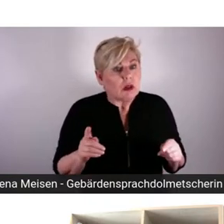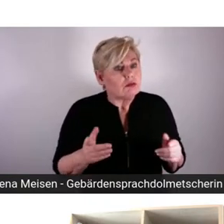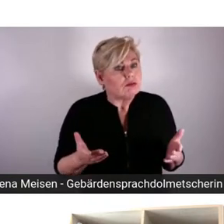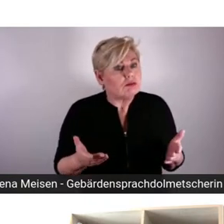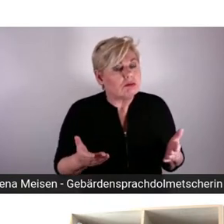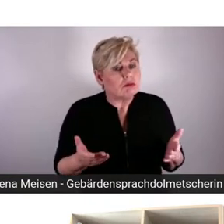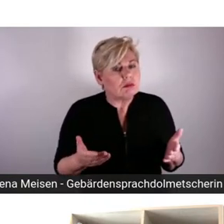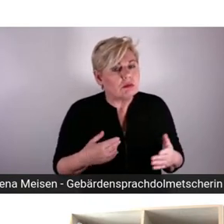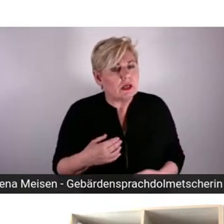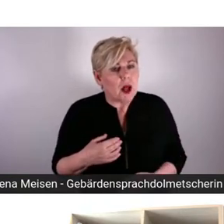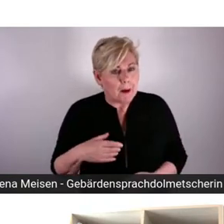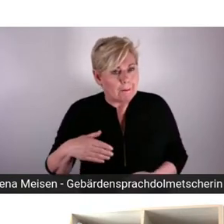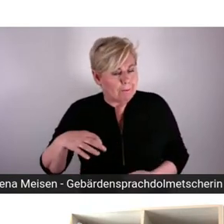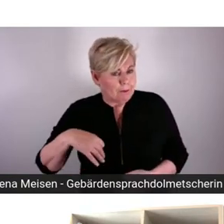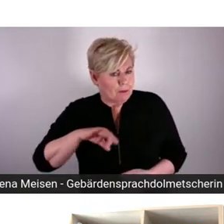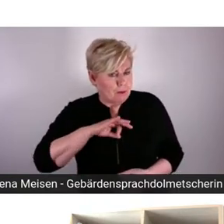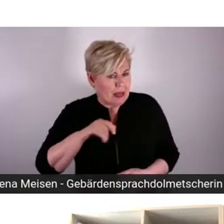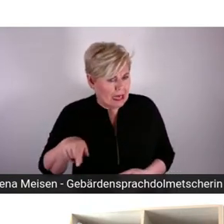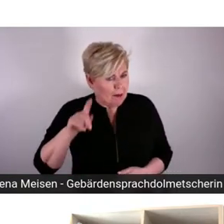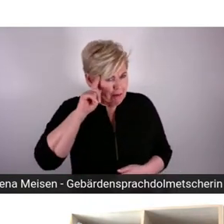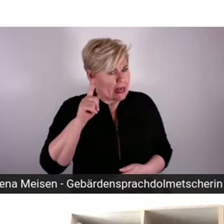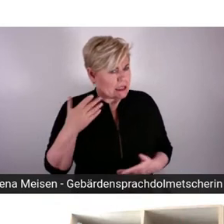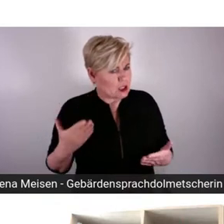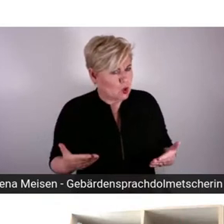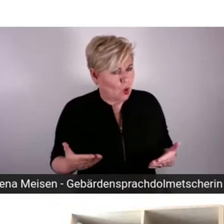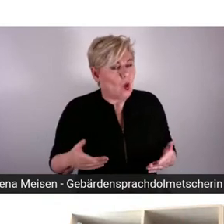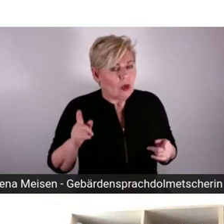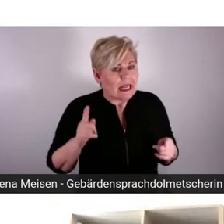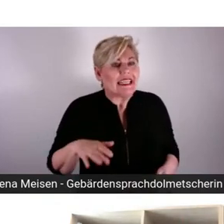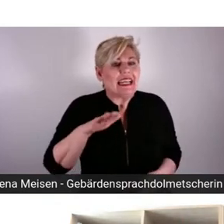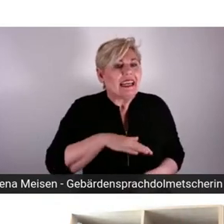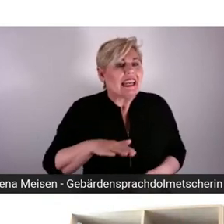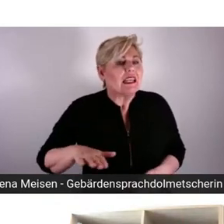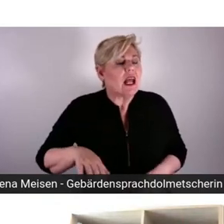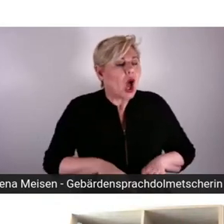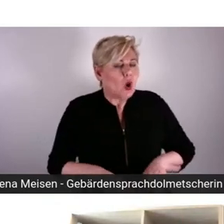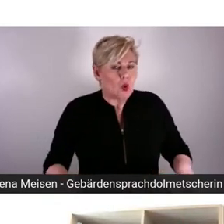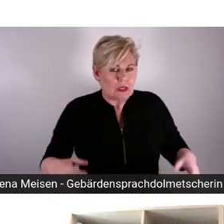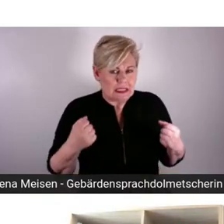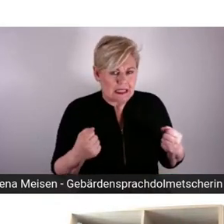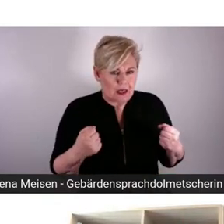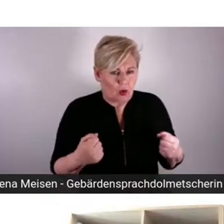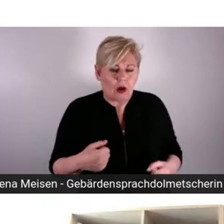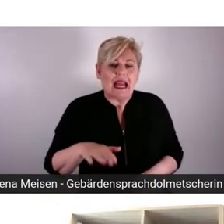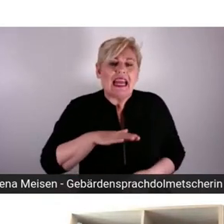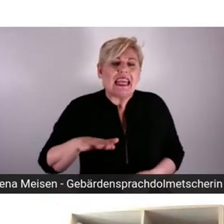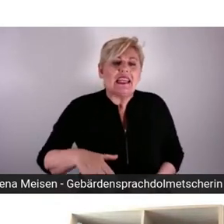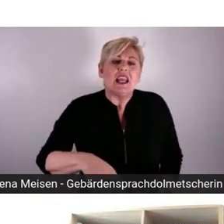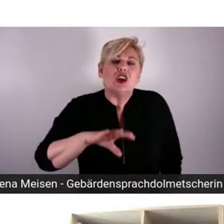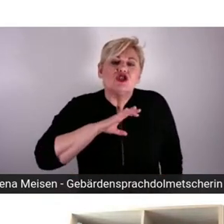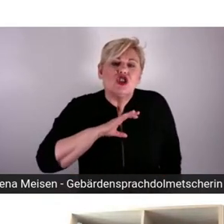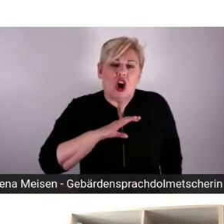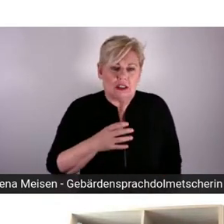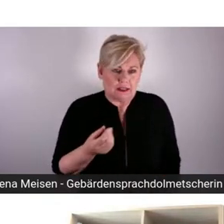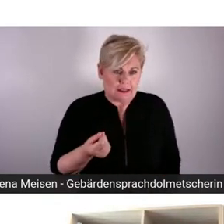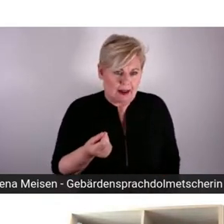den Parteien, dass es so etwas gibt wie eine Kindergrundsicherung. Wir nennen es ein Kinderchancengeld.